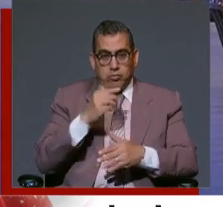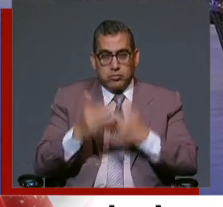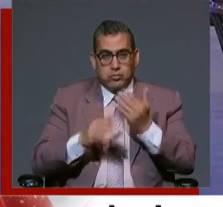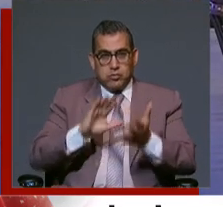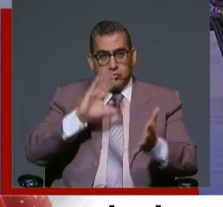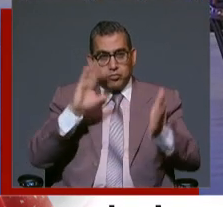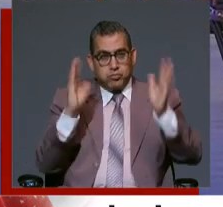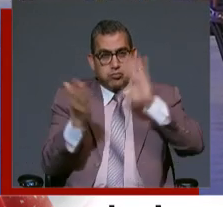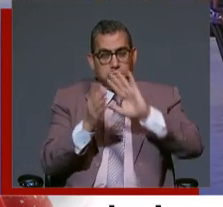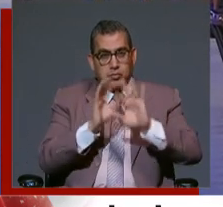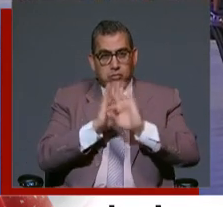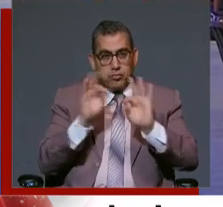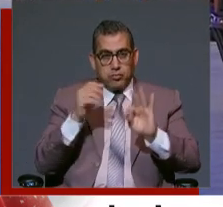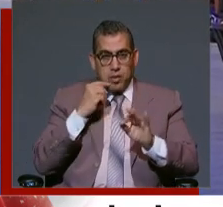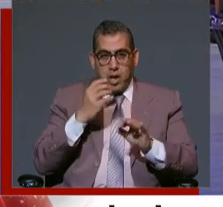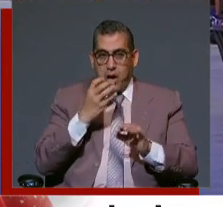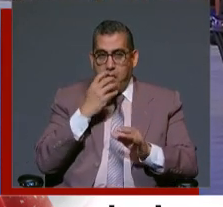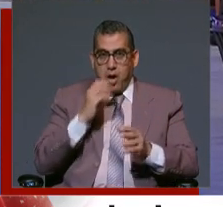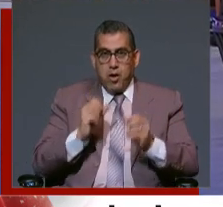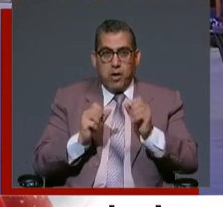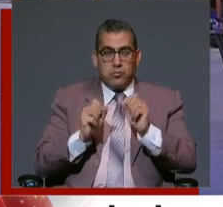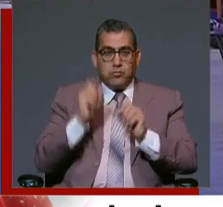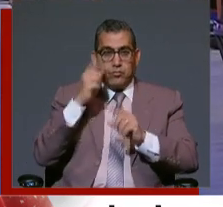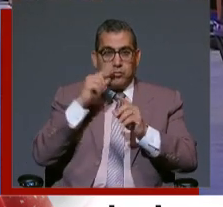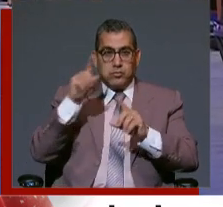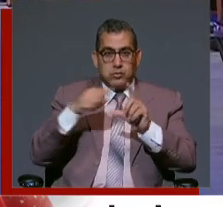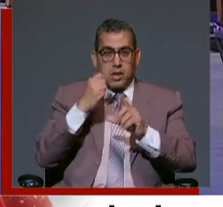والتحول في مجال الطاقة في إفريقيا.